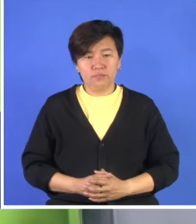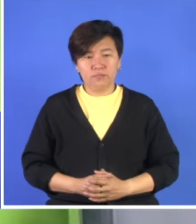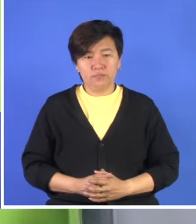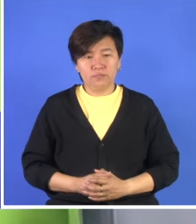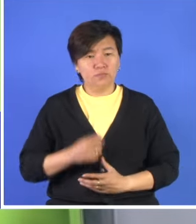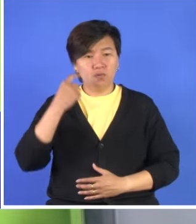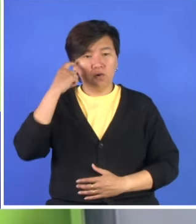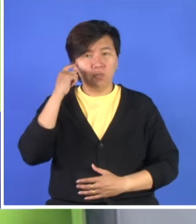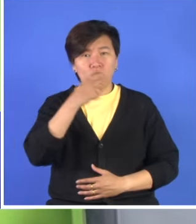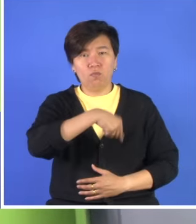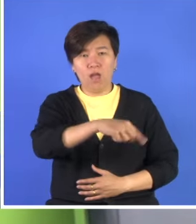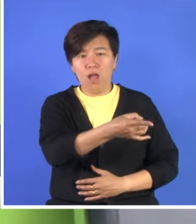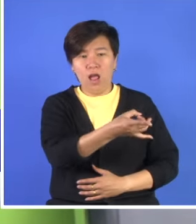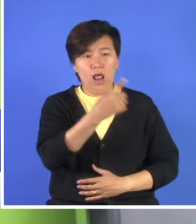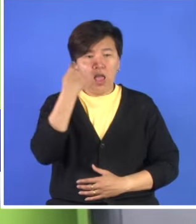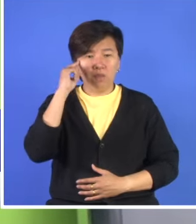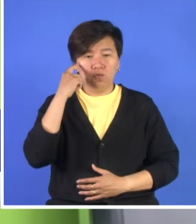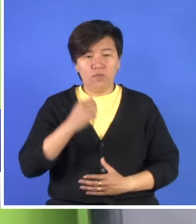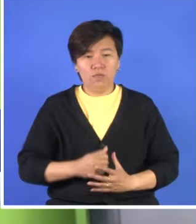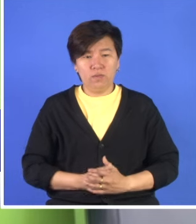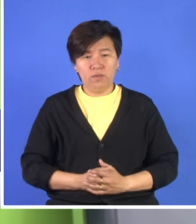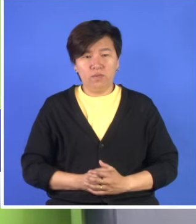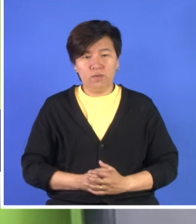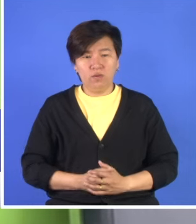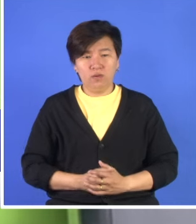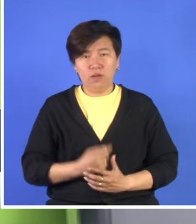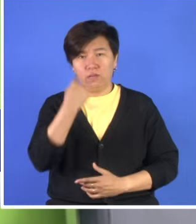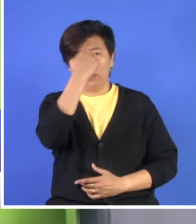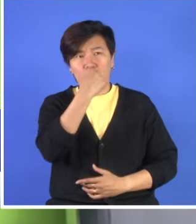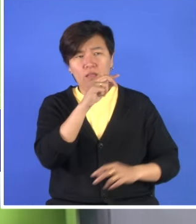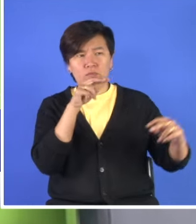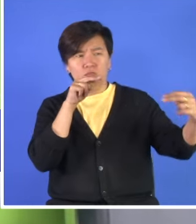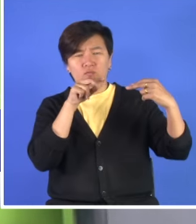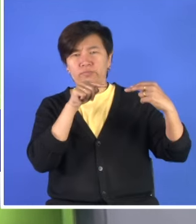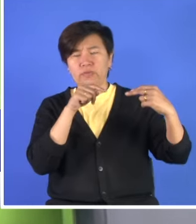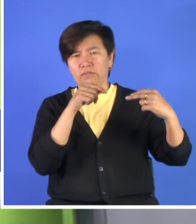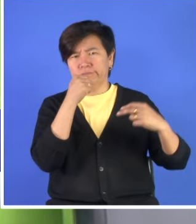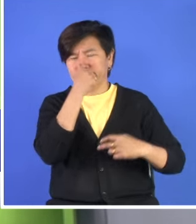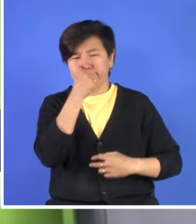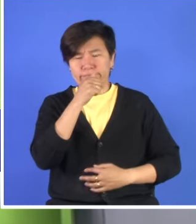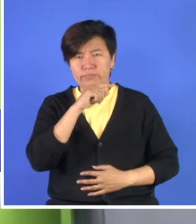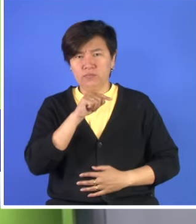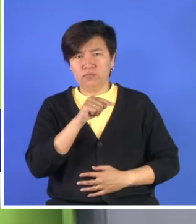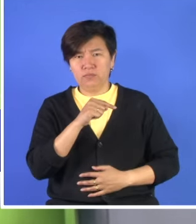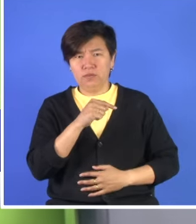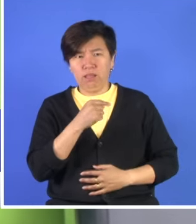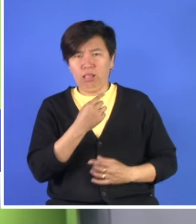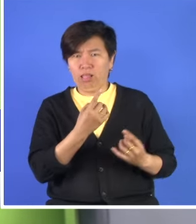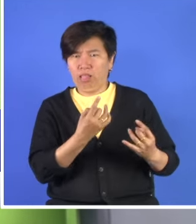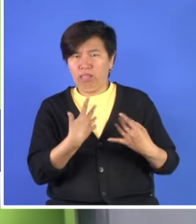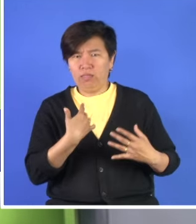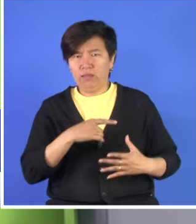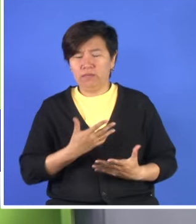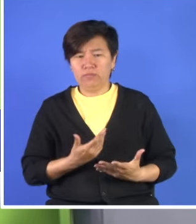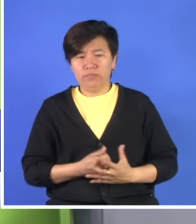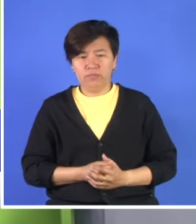ไรเหมือนเขาไม่พอใจไม่ชอบขี้หน้าผมเลย สาเหตุที่พี่กระทืบไปหัวคุณ